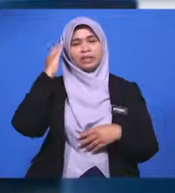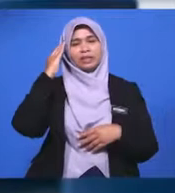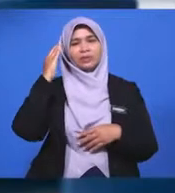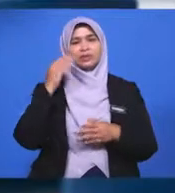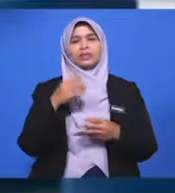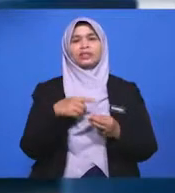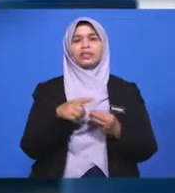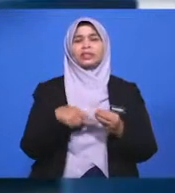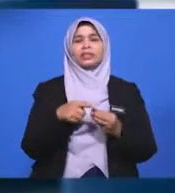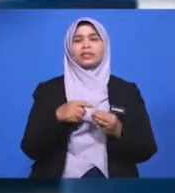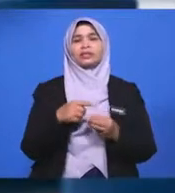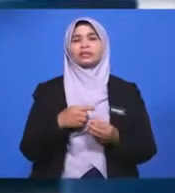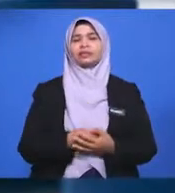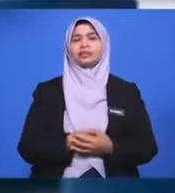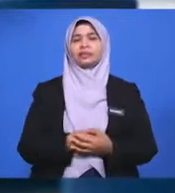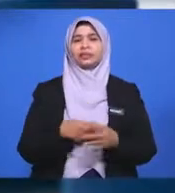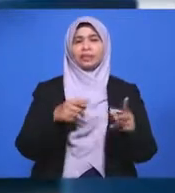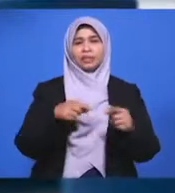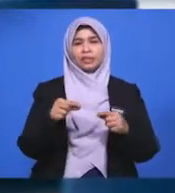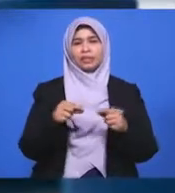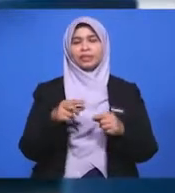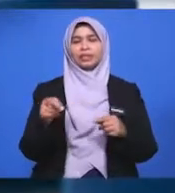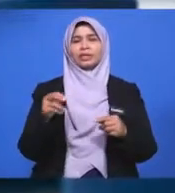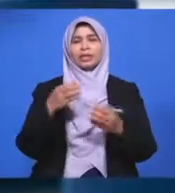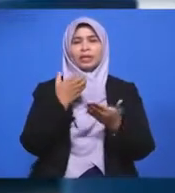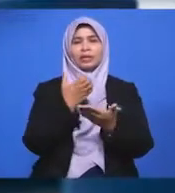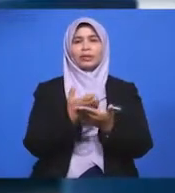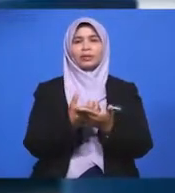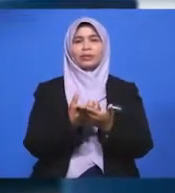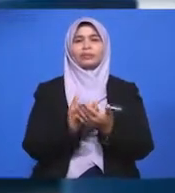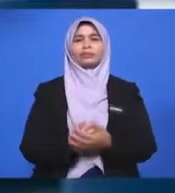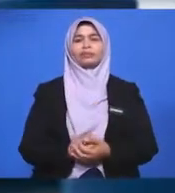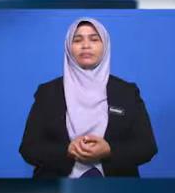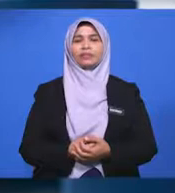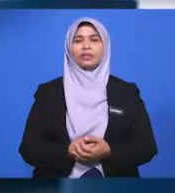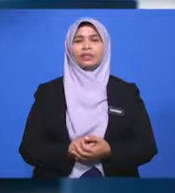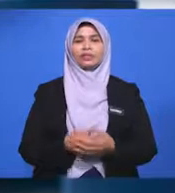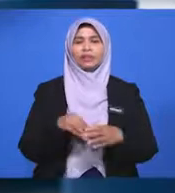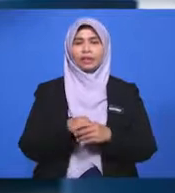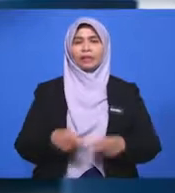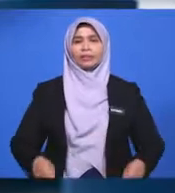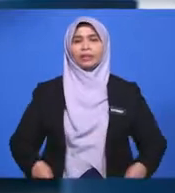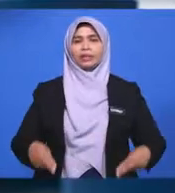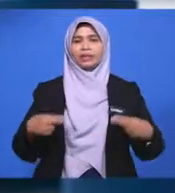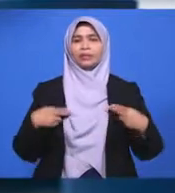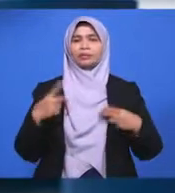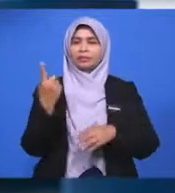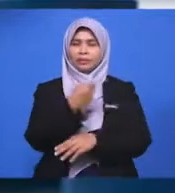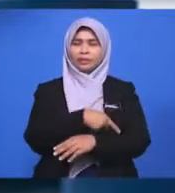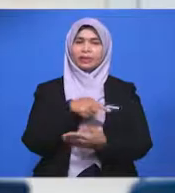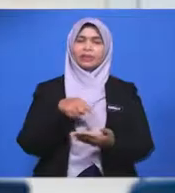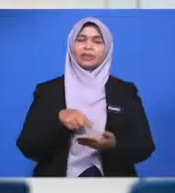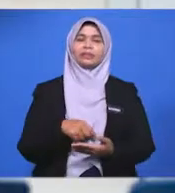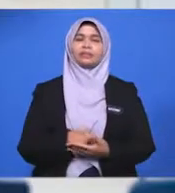sedia ada berkaitan kegiatan ekonomi dalam kehidupan